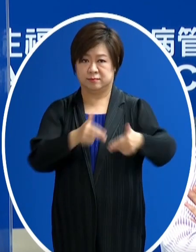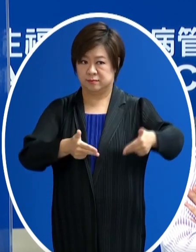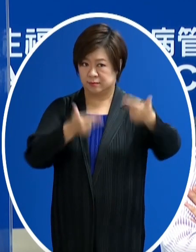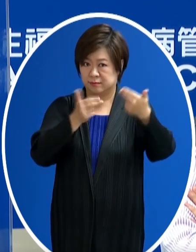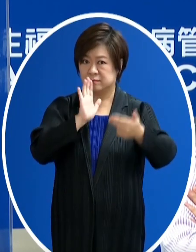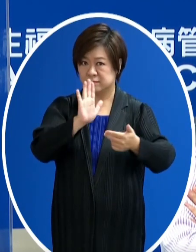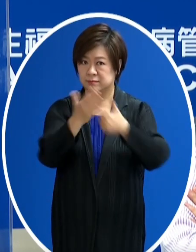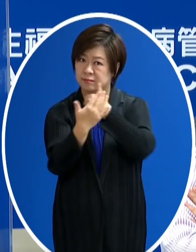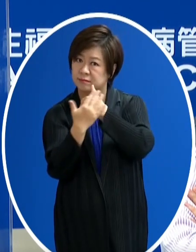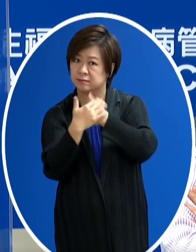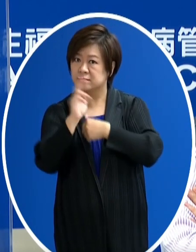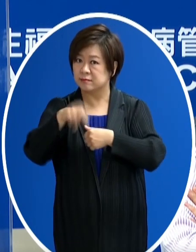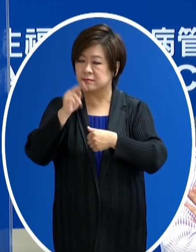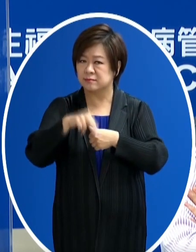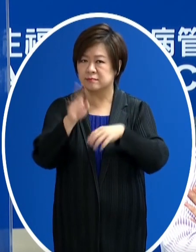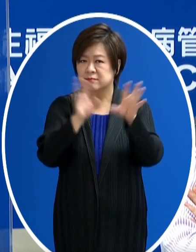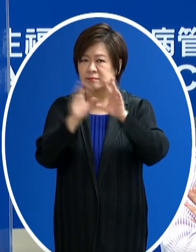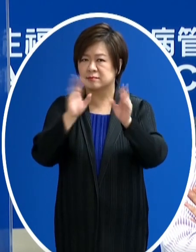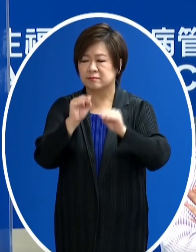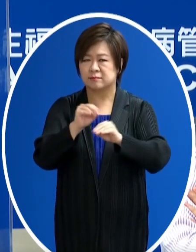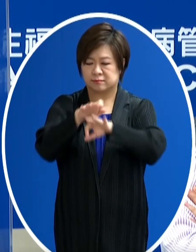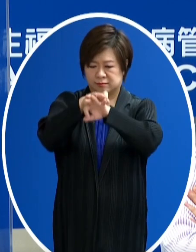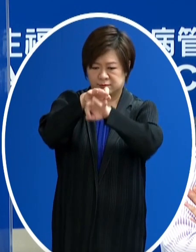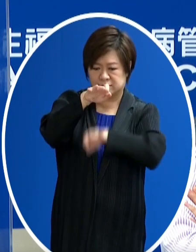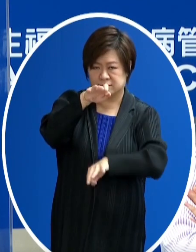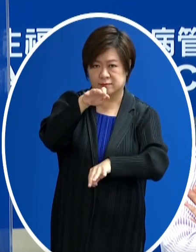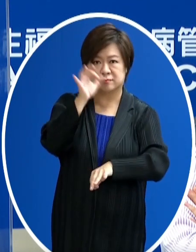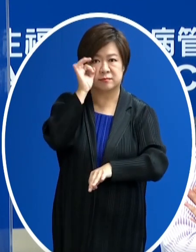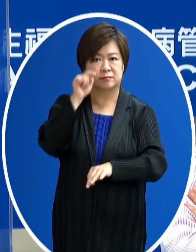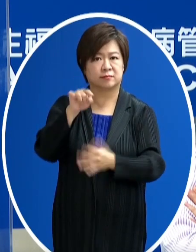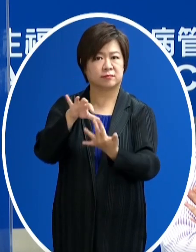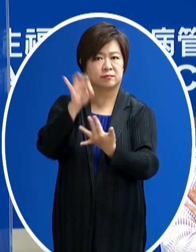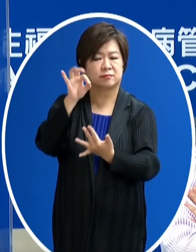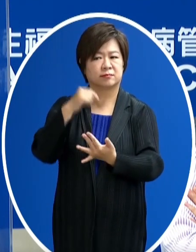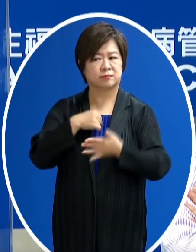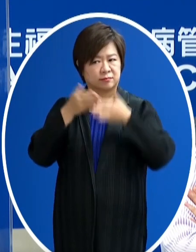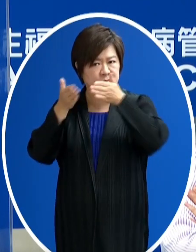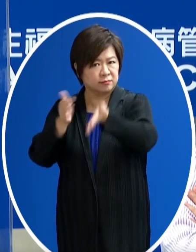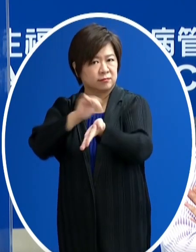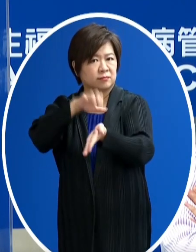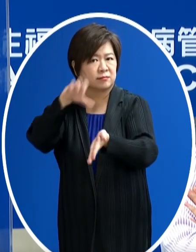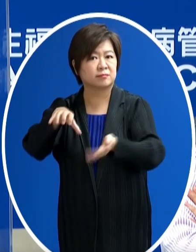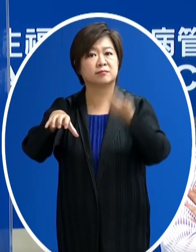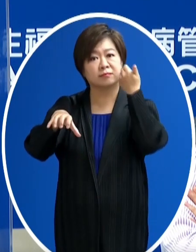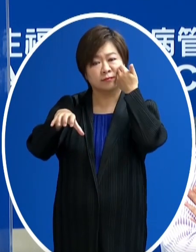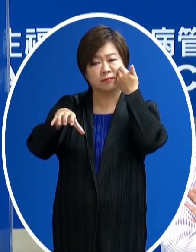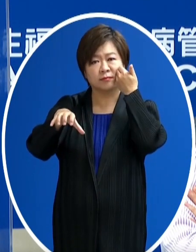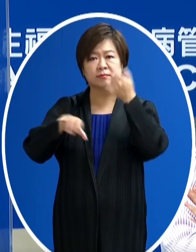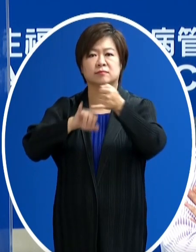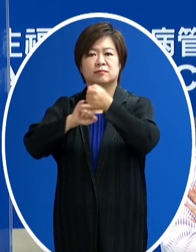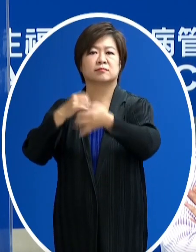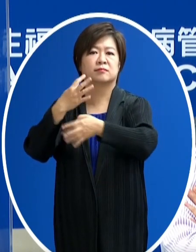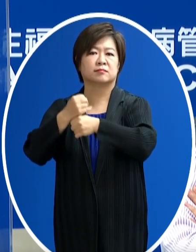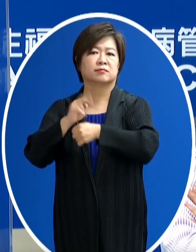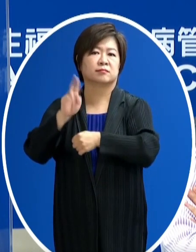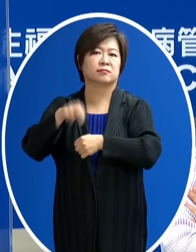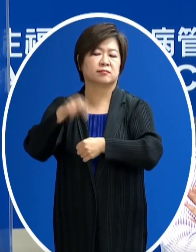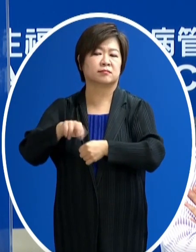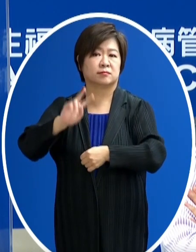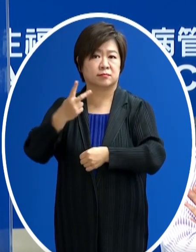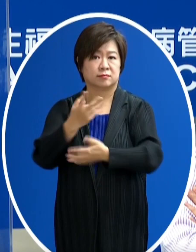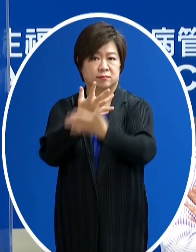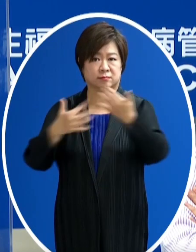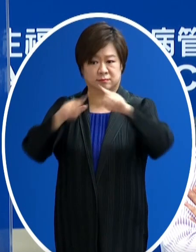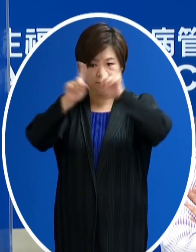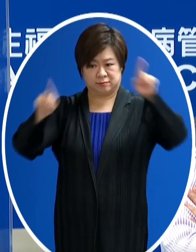门诊的资讯。然后有了这样的资讯，你选择了你的医院哈，就可以到挂号专线，或是到医院的